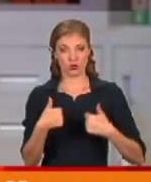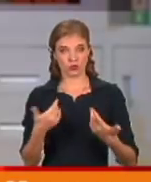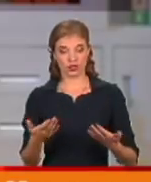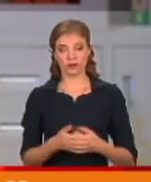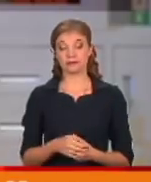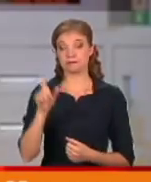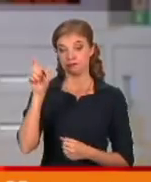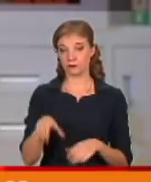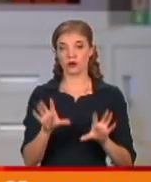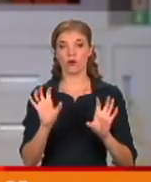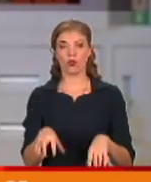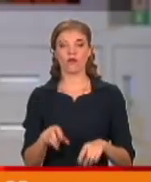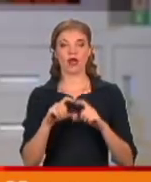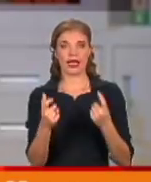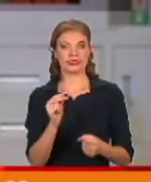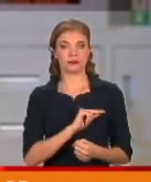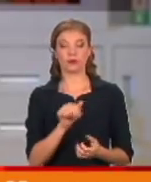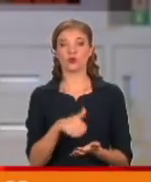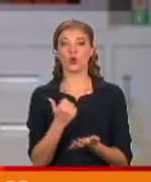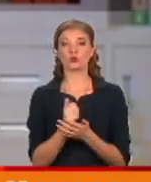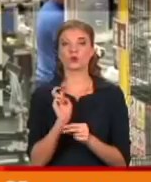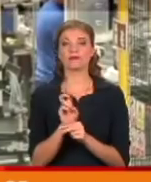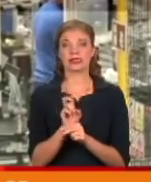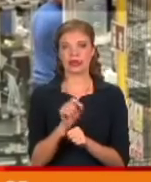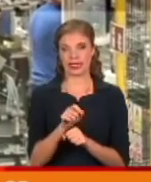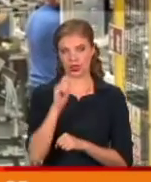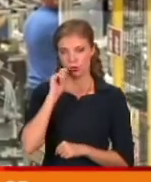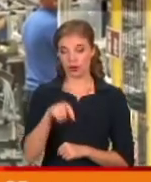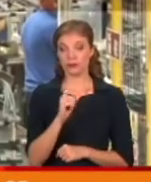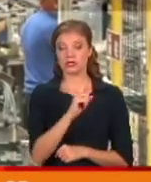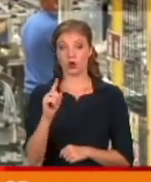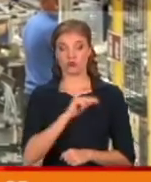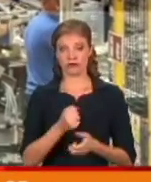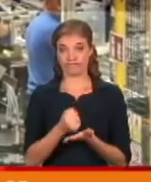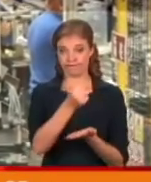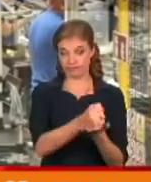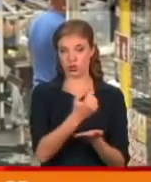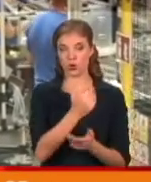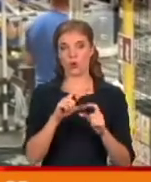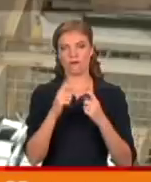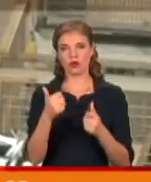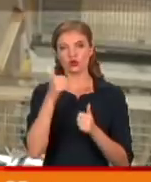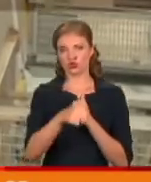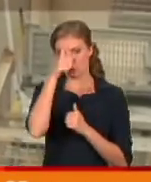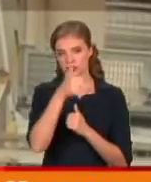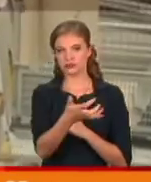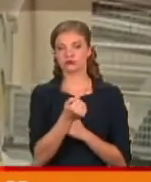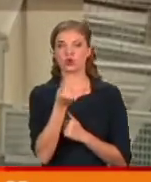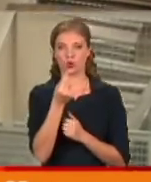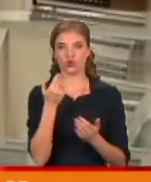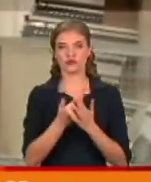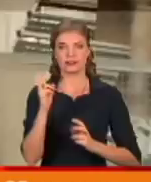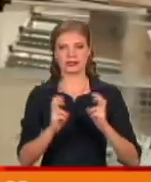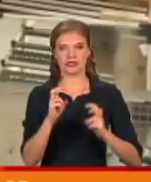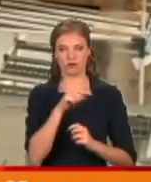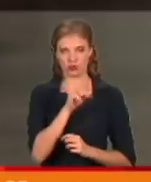конкурентов. Маріуш, голова агенції праці, каже, основні клієнти – українці. За кожного працевлаштованого робітника його фірма щомісяця отримує гроші від